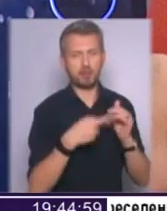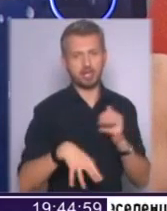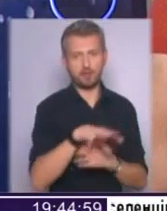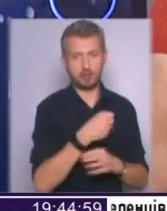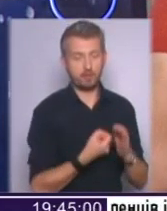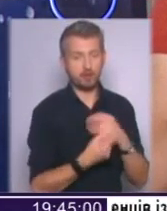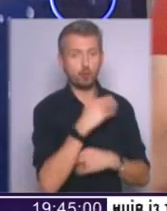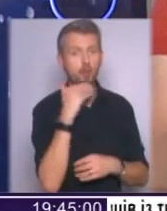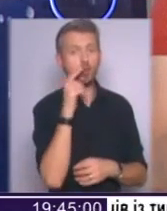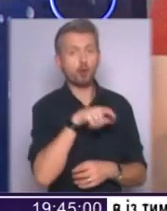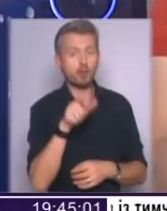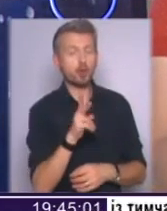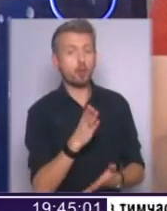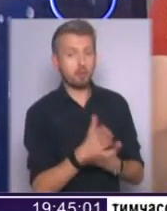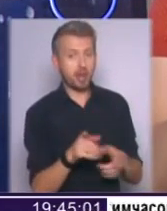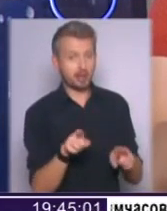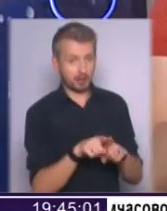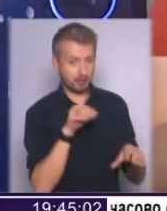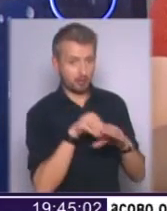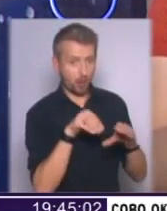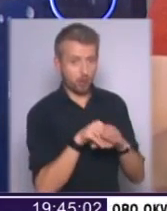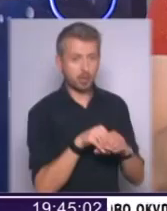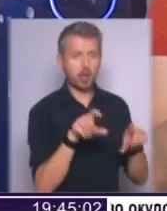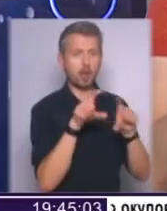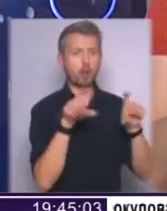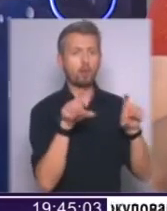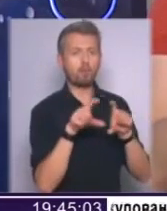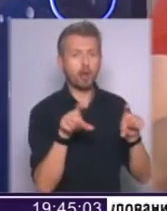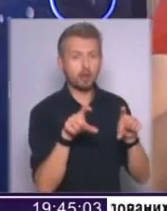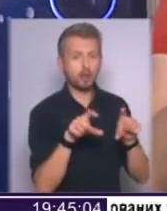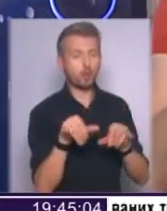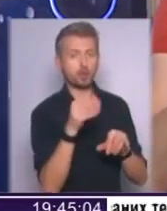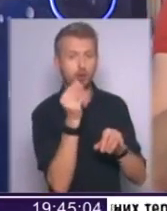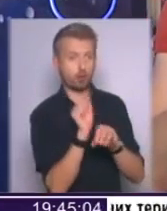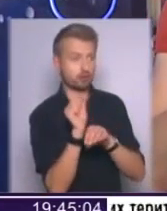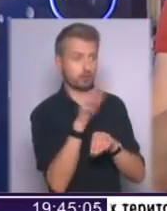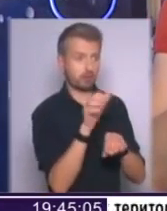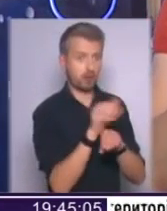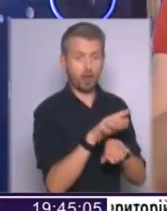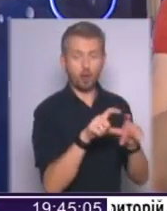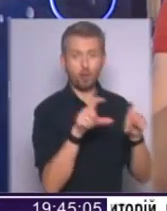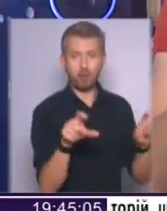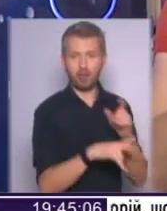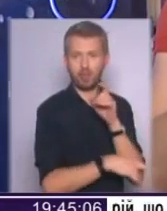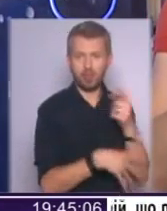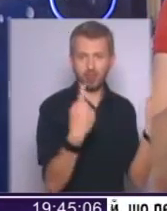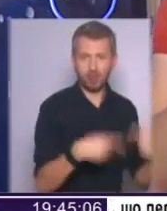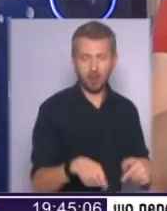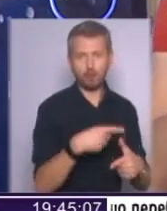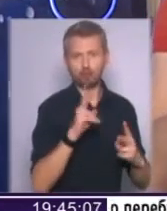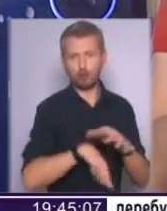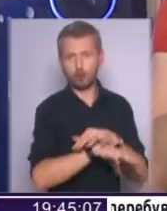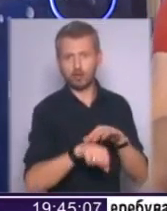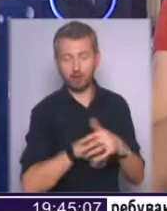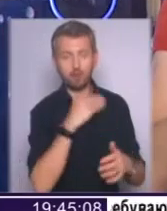виявилося, що дуже багато громадян, які мали такі рахунки, компанії, куди вони всі гроші відправляли, збанкрутували або хтось розікрав. І